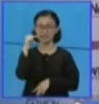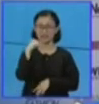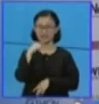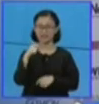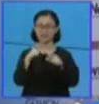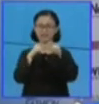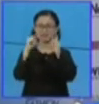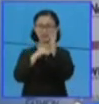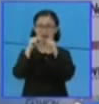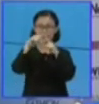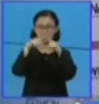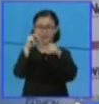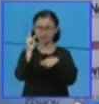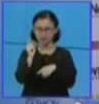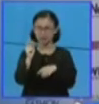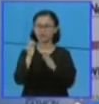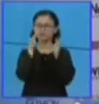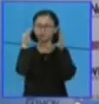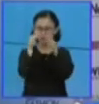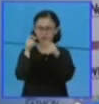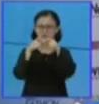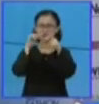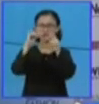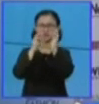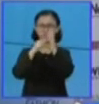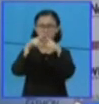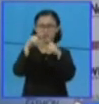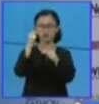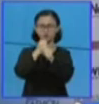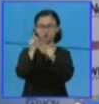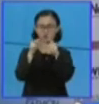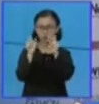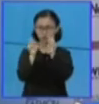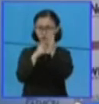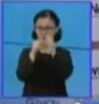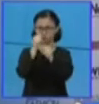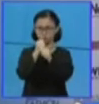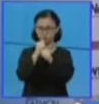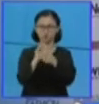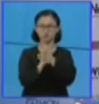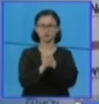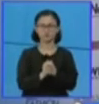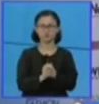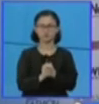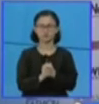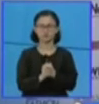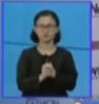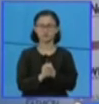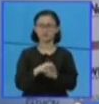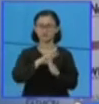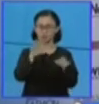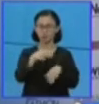kita lakukan merupakan rangkaian kegiatan sosial daripada MNC Peduli di seluruh